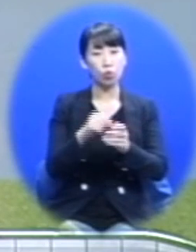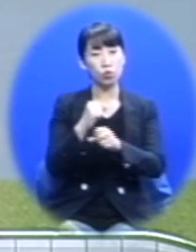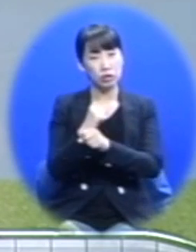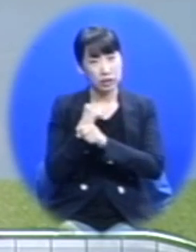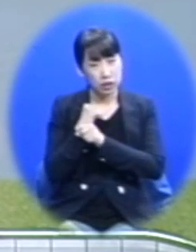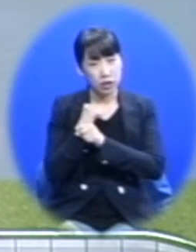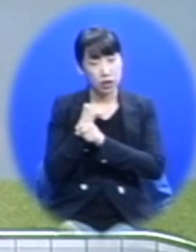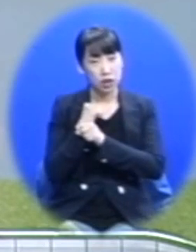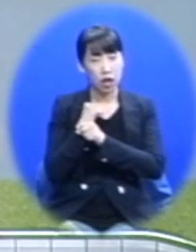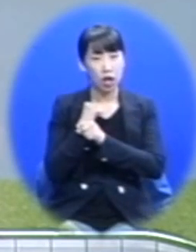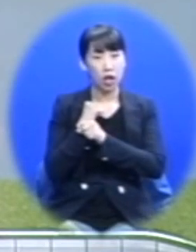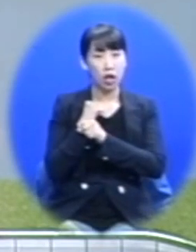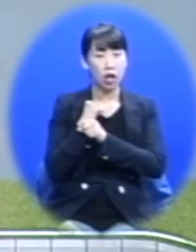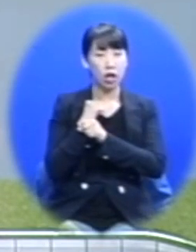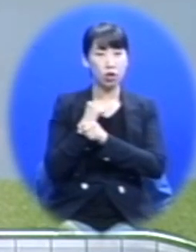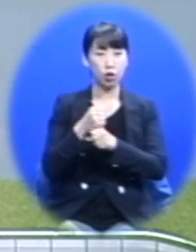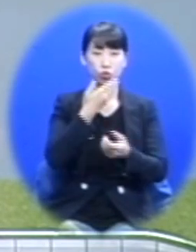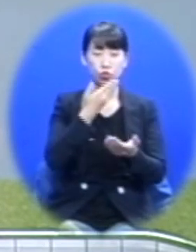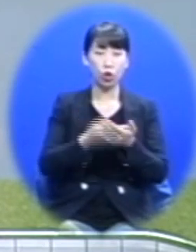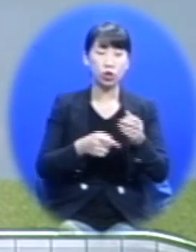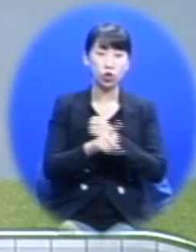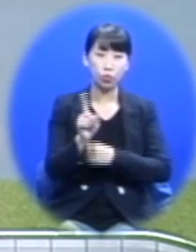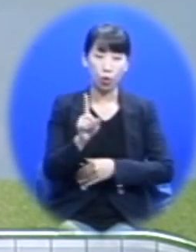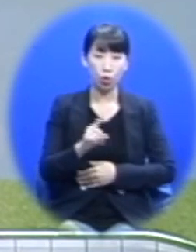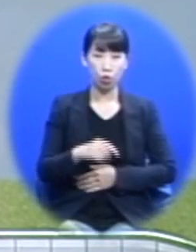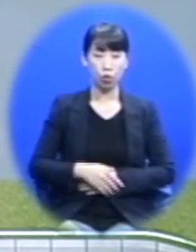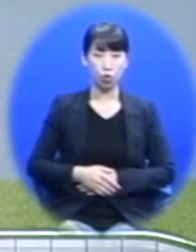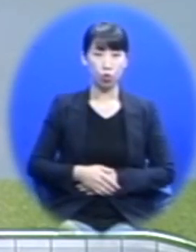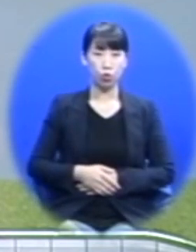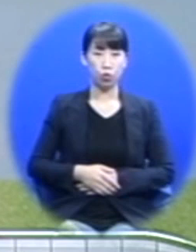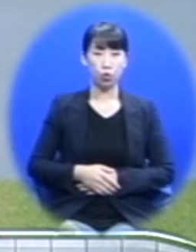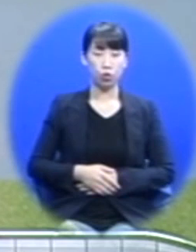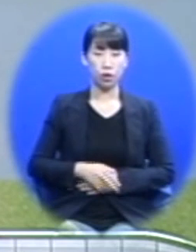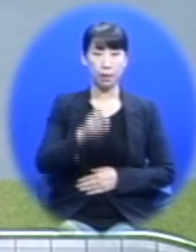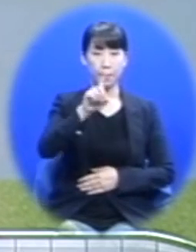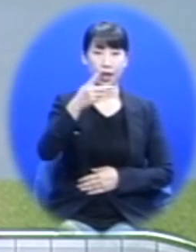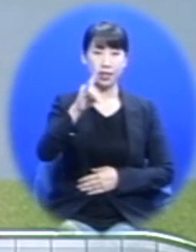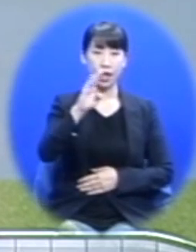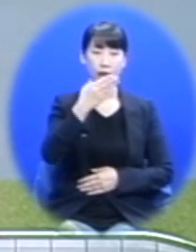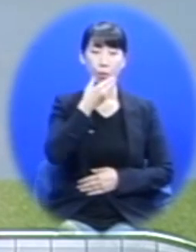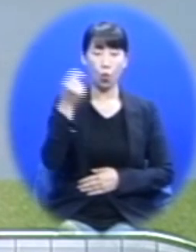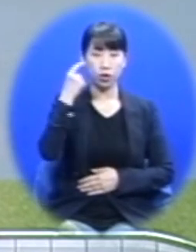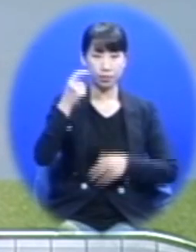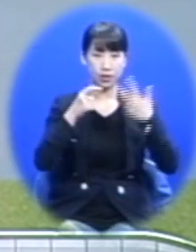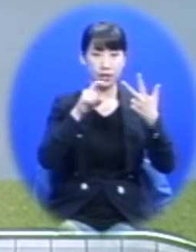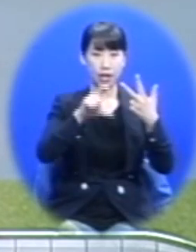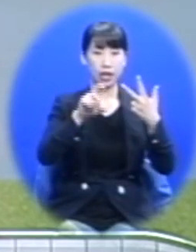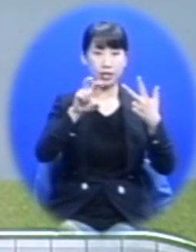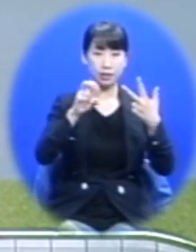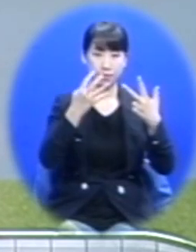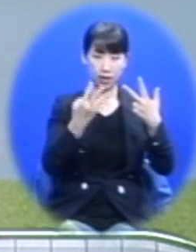붙들지 않으면 안 되는 중요한 이유를 말씀하셨어요. 마태복음 7장